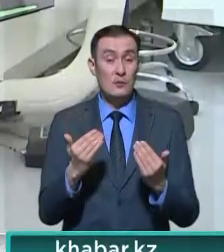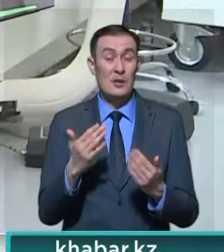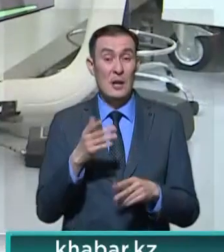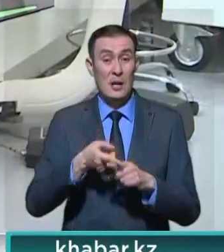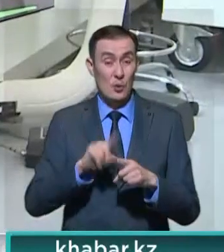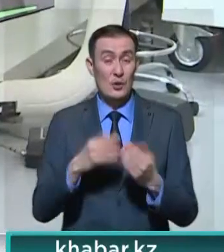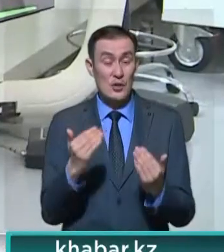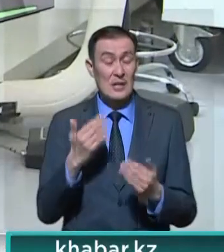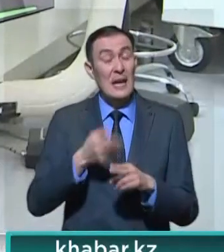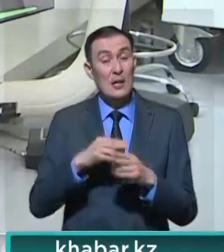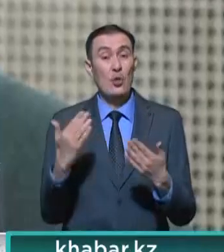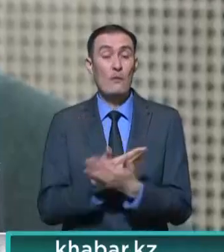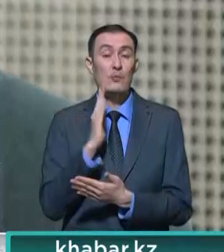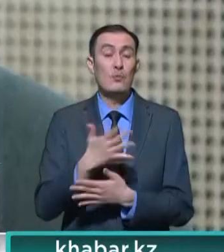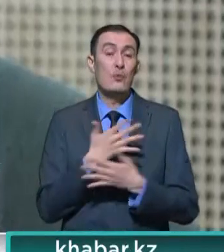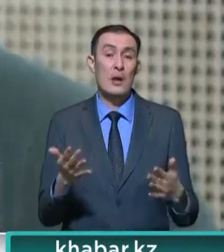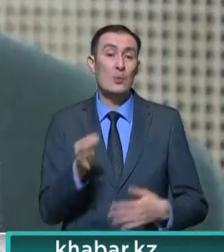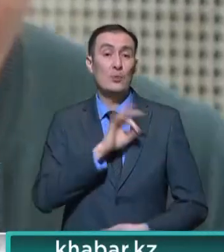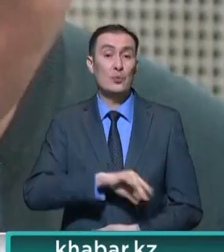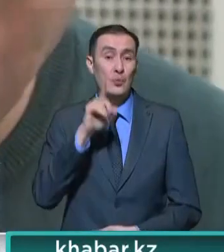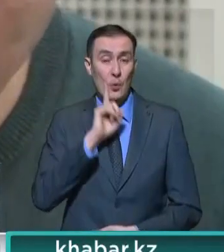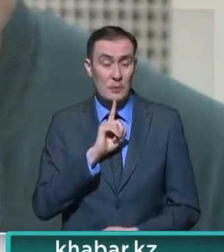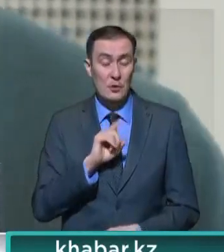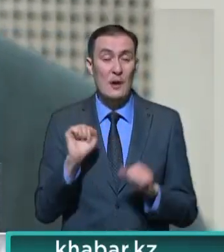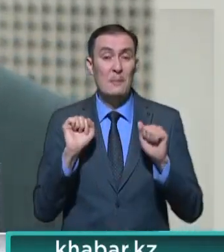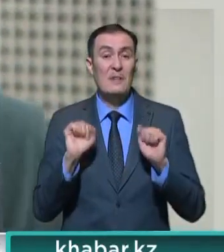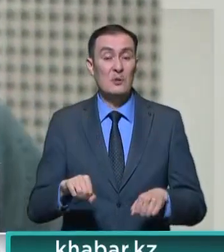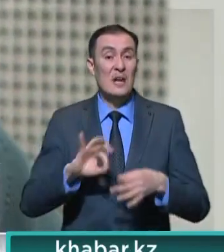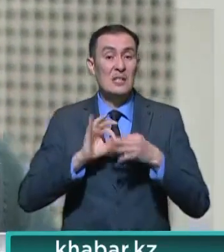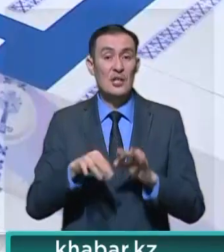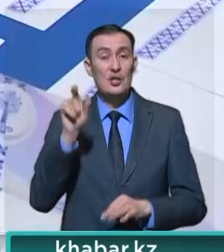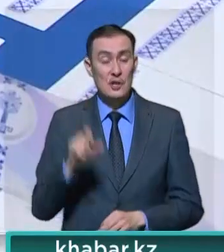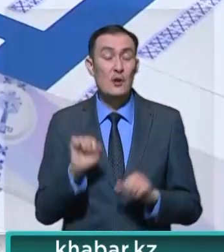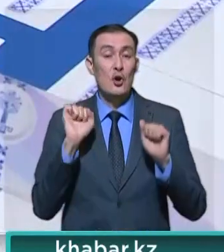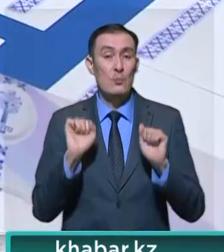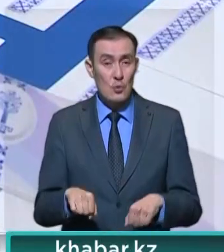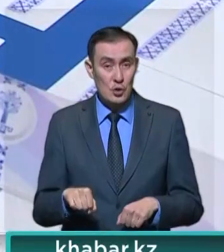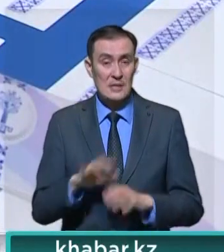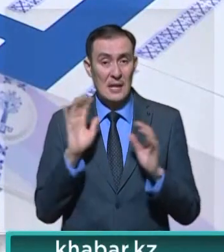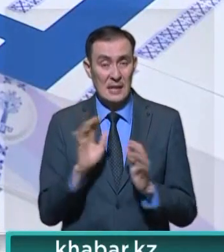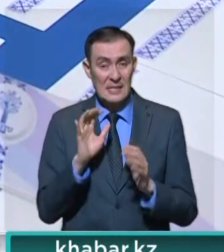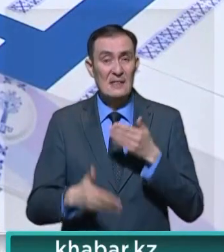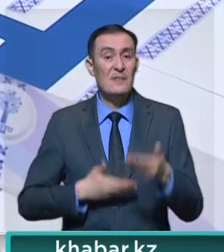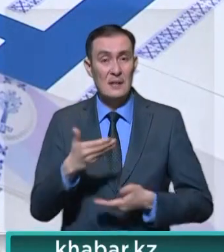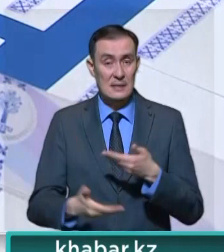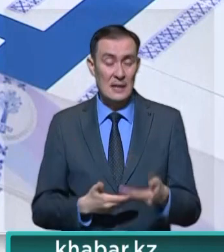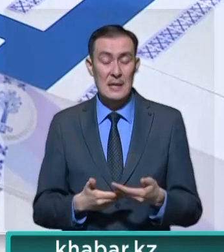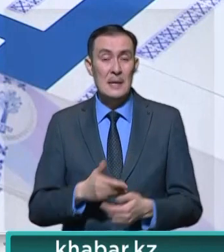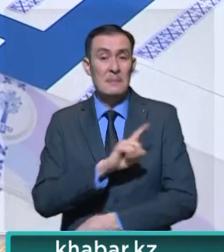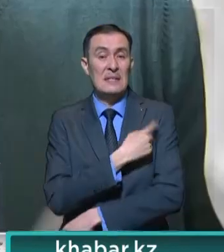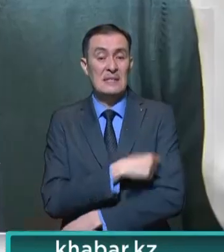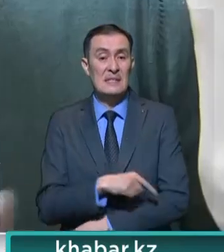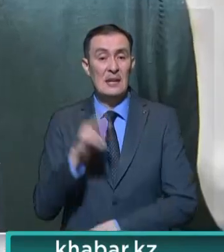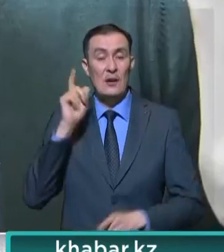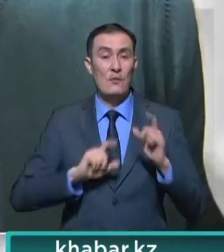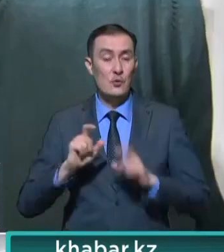уже аналогов, эти будут более практичны. Важно, что при возможных осложнениях человек сохранит способность двигаться. Медицинский вуз